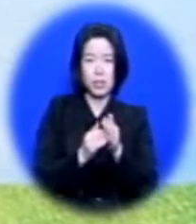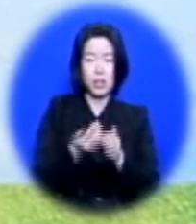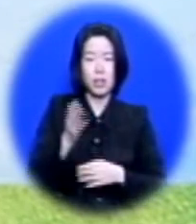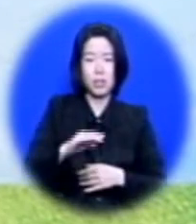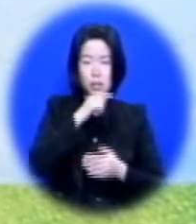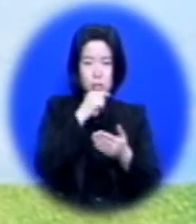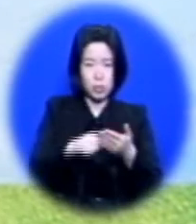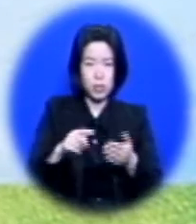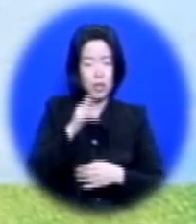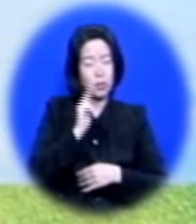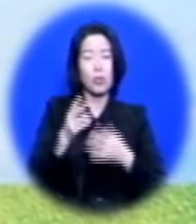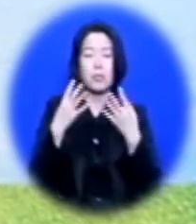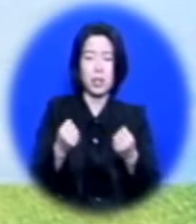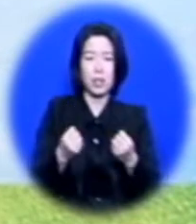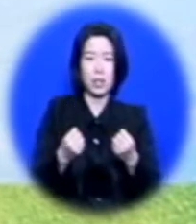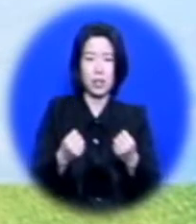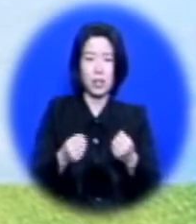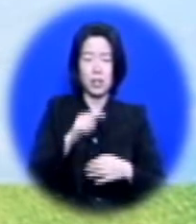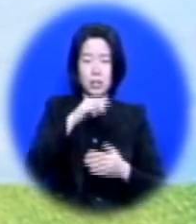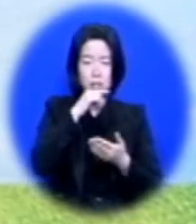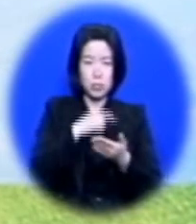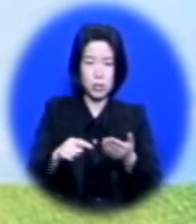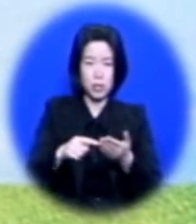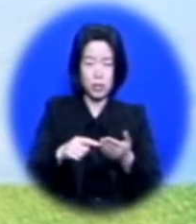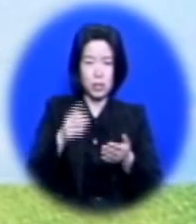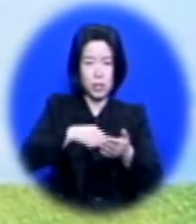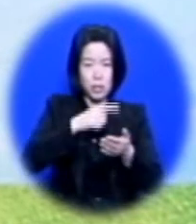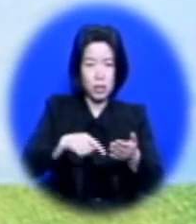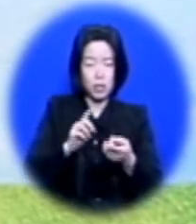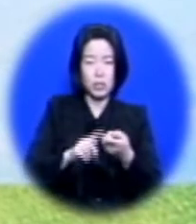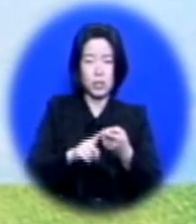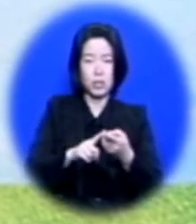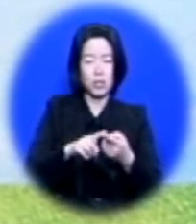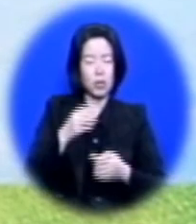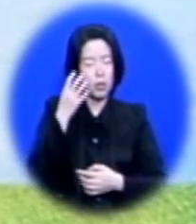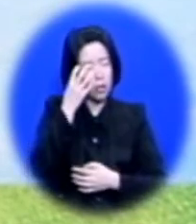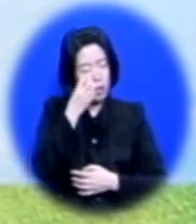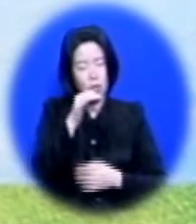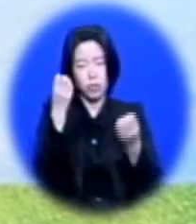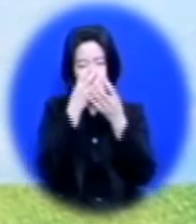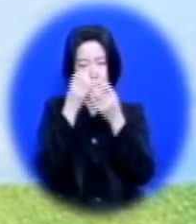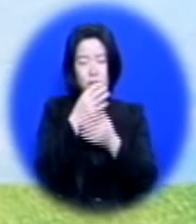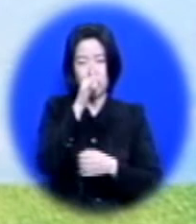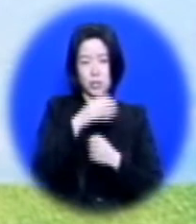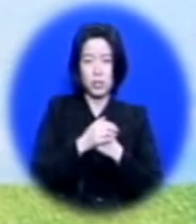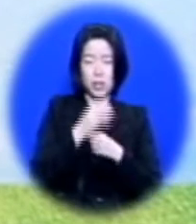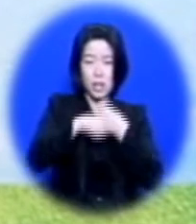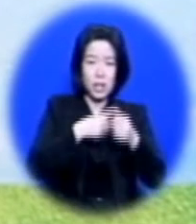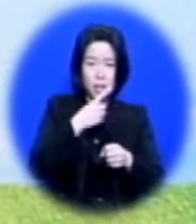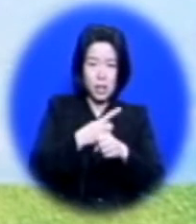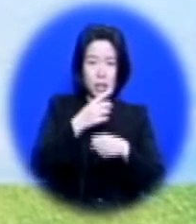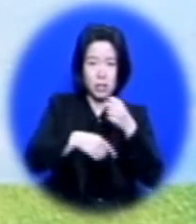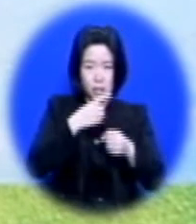또 너무 많아졌습니다 그 부채를 상환하는 것은 너무 막막해 써요 그저 일 년 단위로 이자만